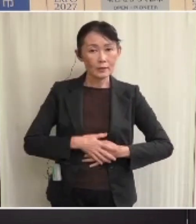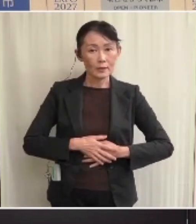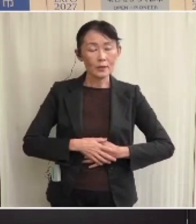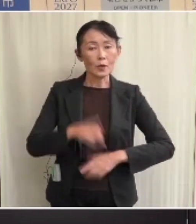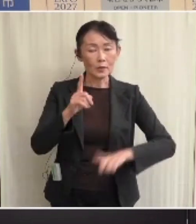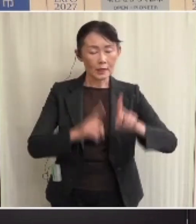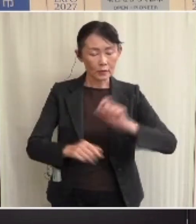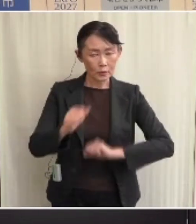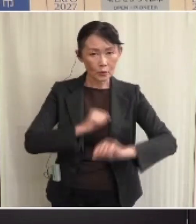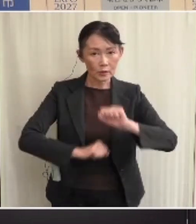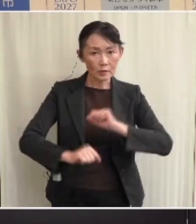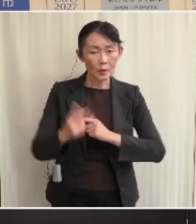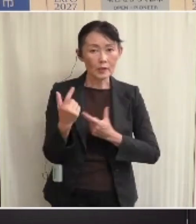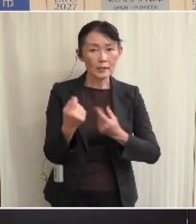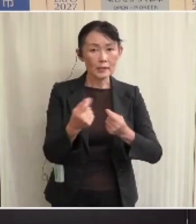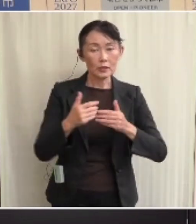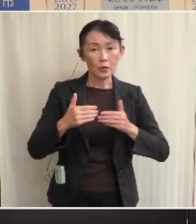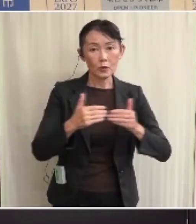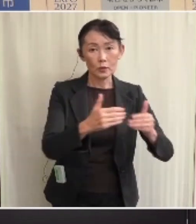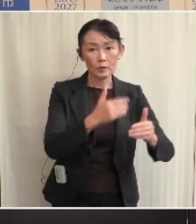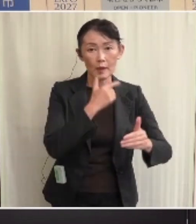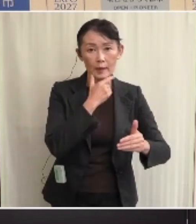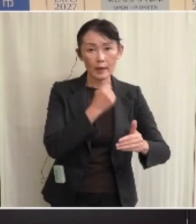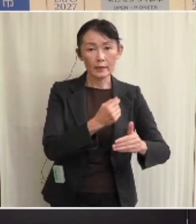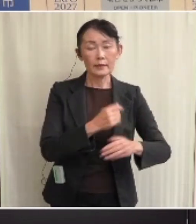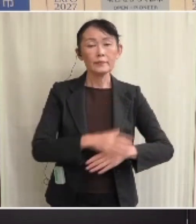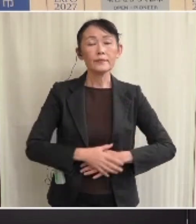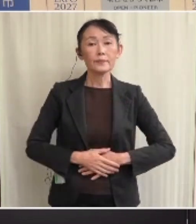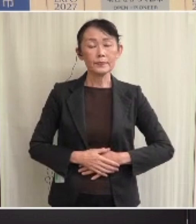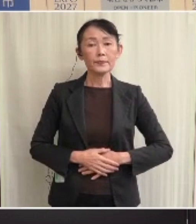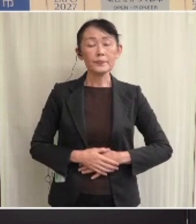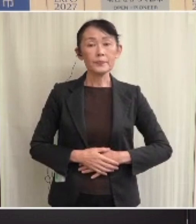あ取り組みに関してはしっかりと進めていきたいというふうに考えております。